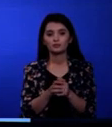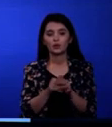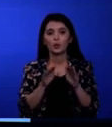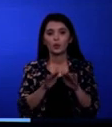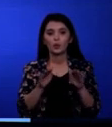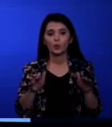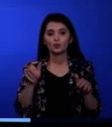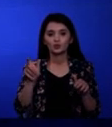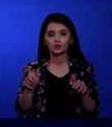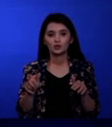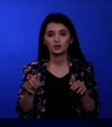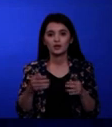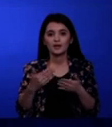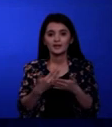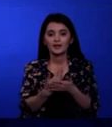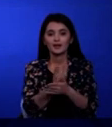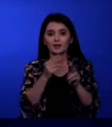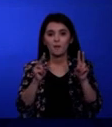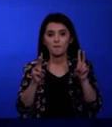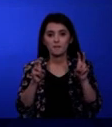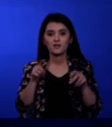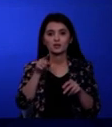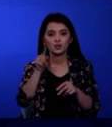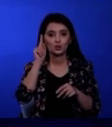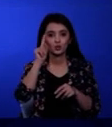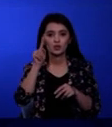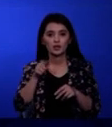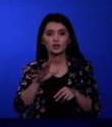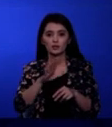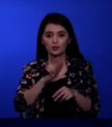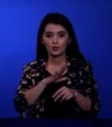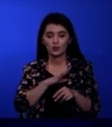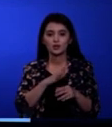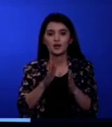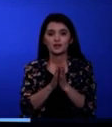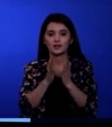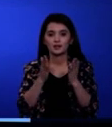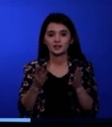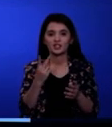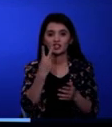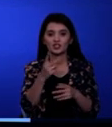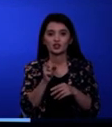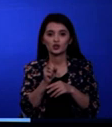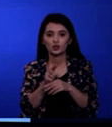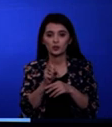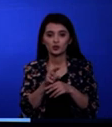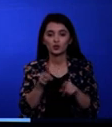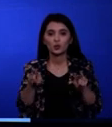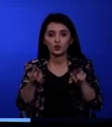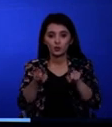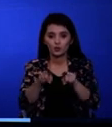Aziz o'quvchilar, yangi mavzu sizga tushunarli bo'lsa, darsligimizdagi 2-chi topshiriqni shu